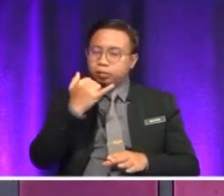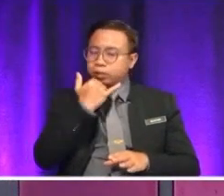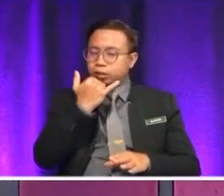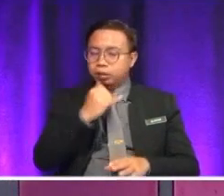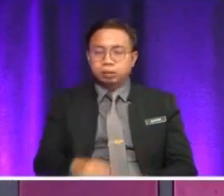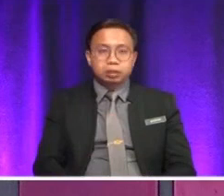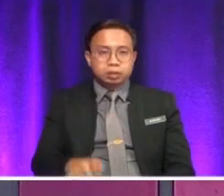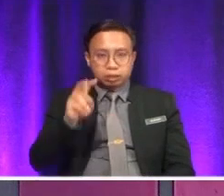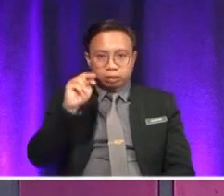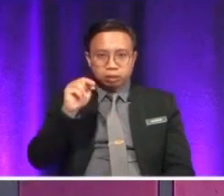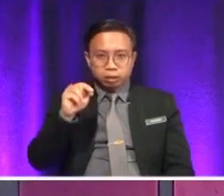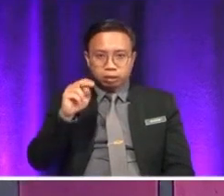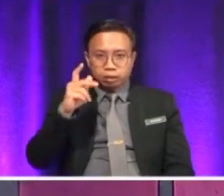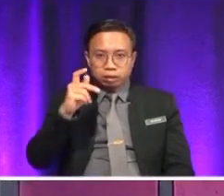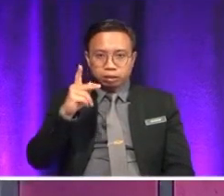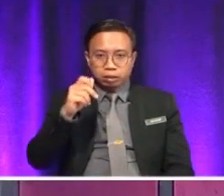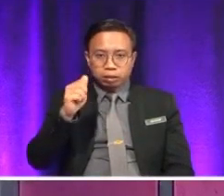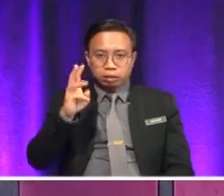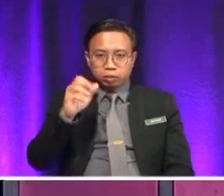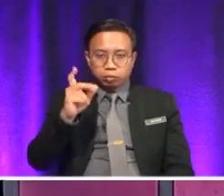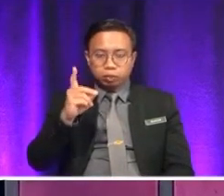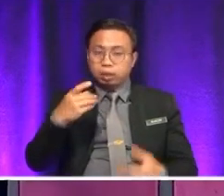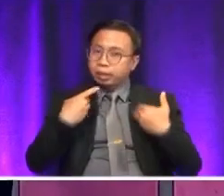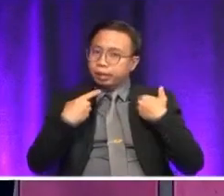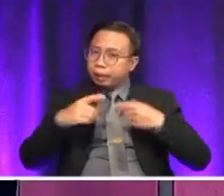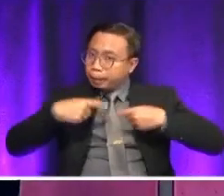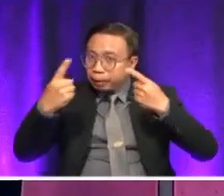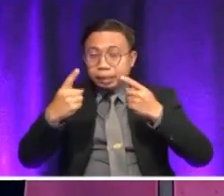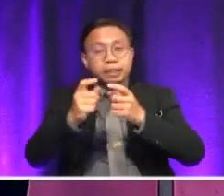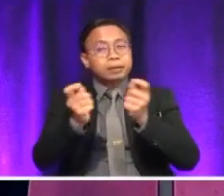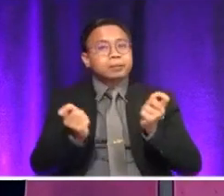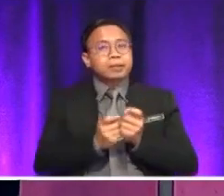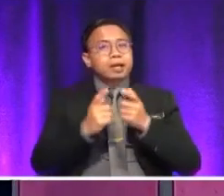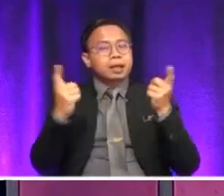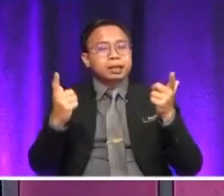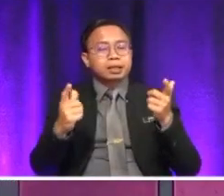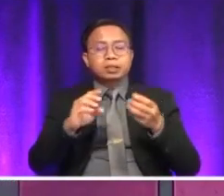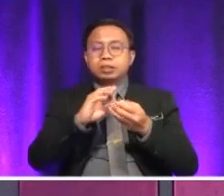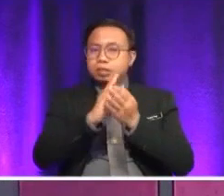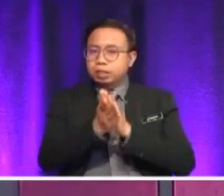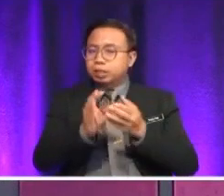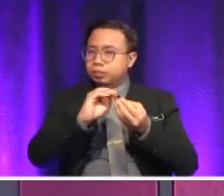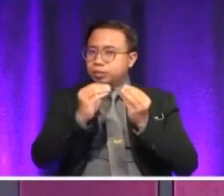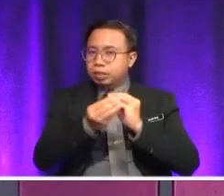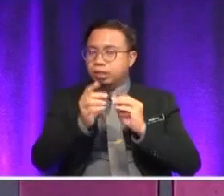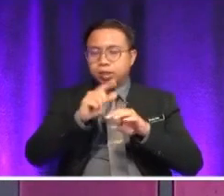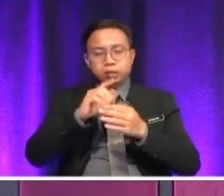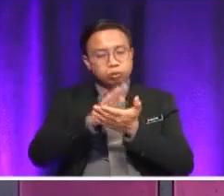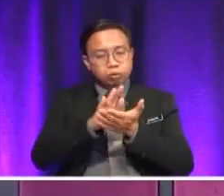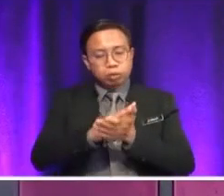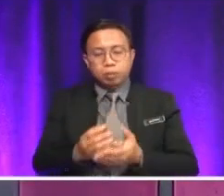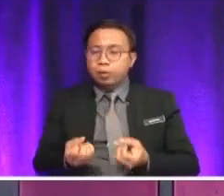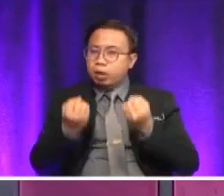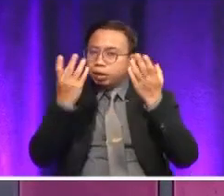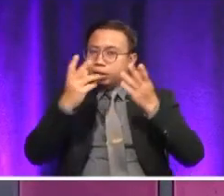Takut nanti bila bila kawat ada sebelah tempat lain. Okey. Tu jadi masalah. Di sekolah banyak